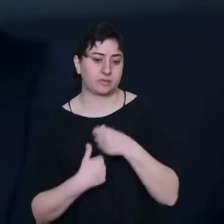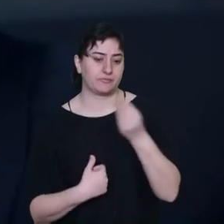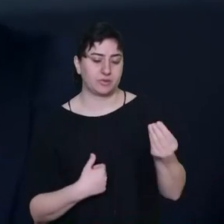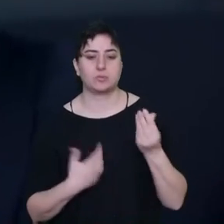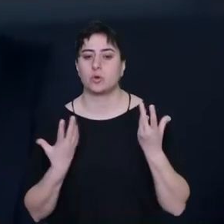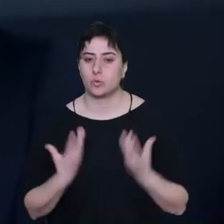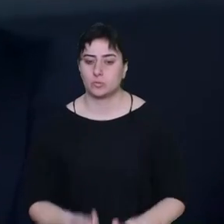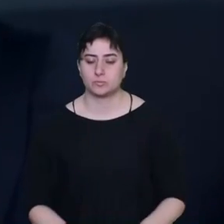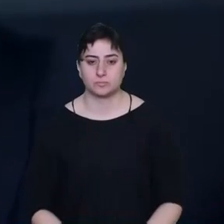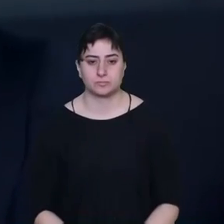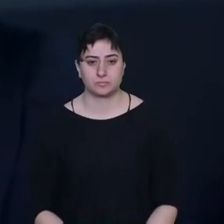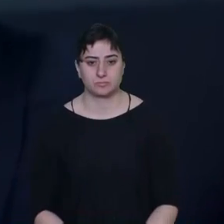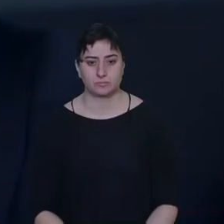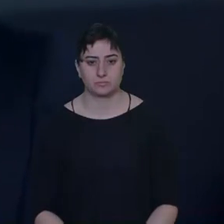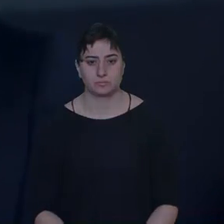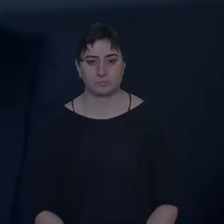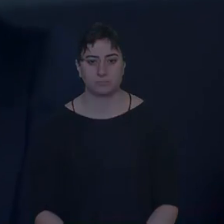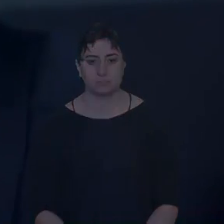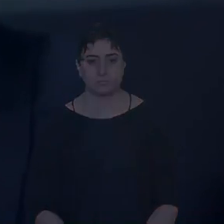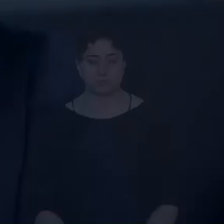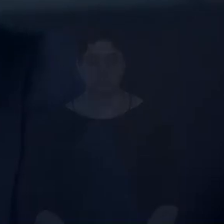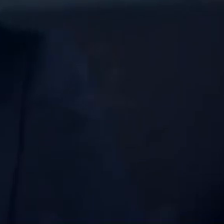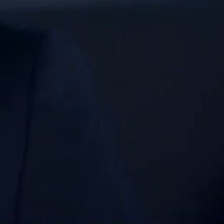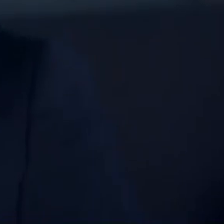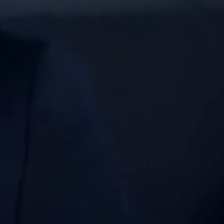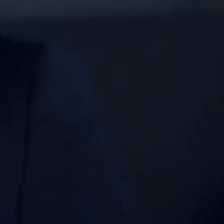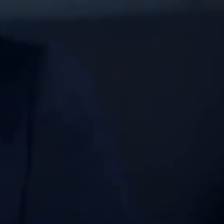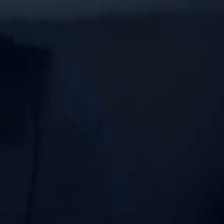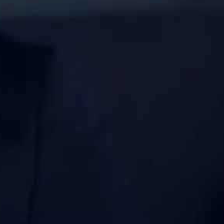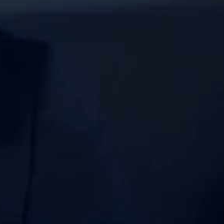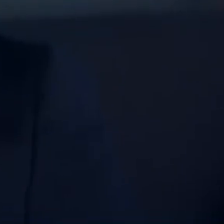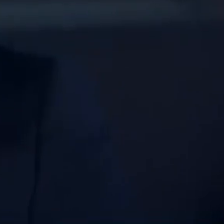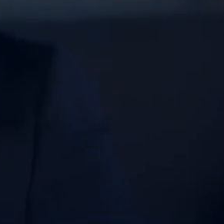Tamam. Tedirgin bir ifadeyle telefonu kapatıp taksi şoförüne baktı.